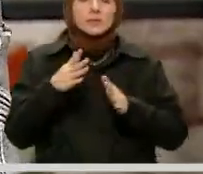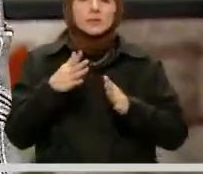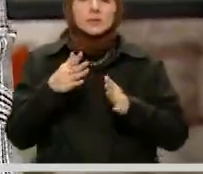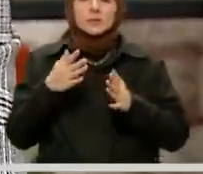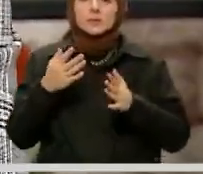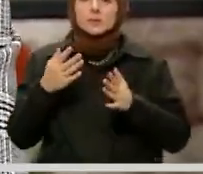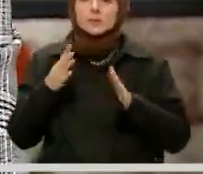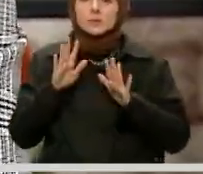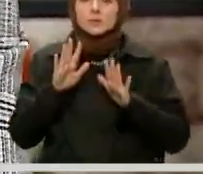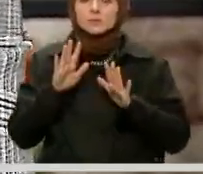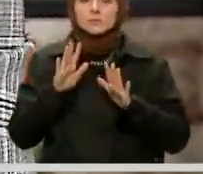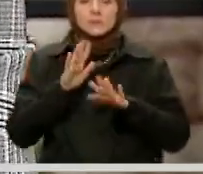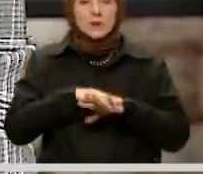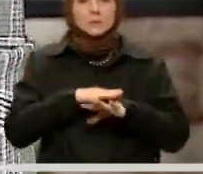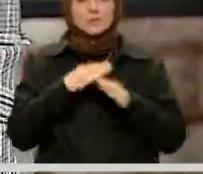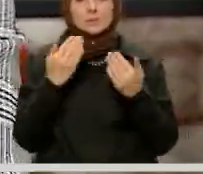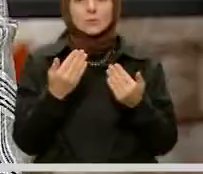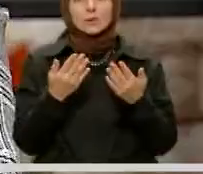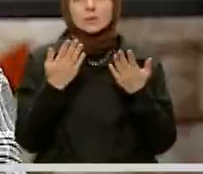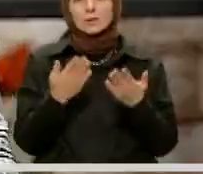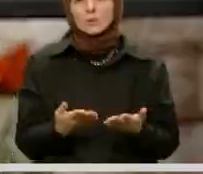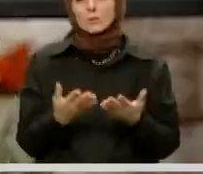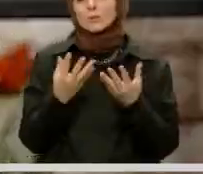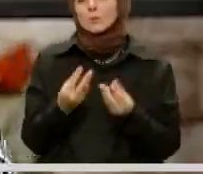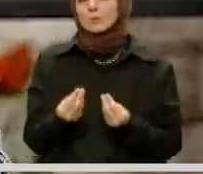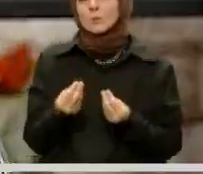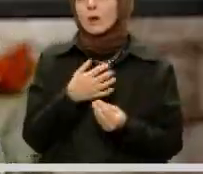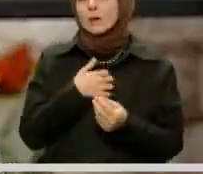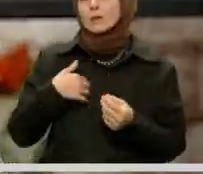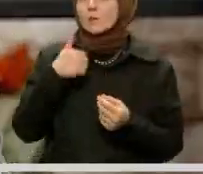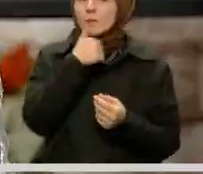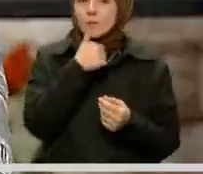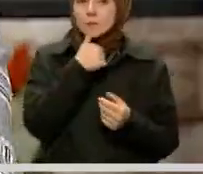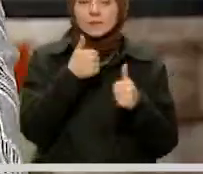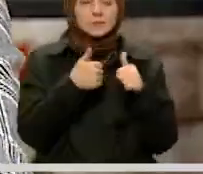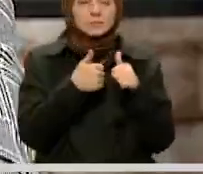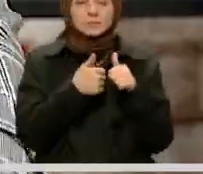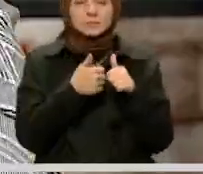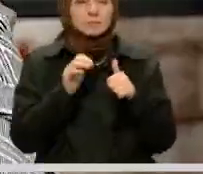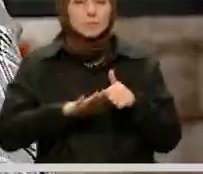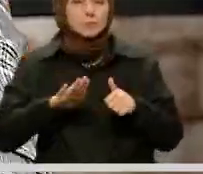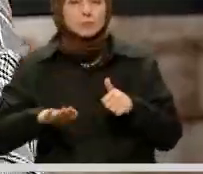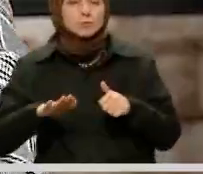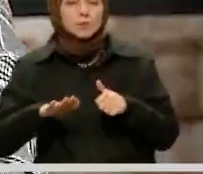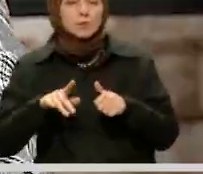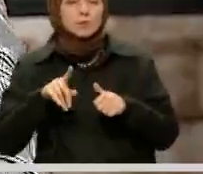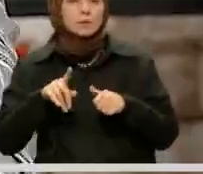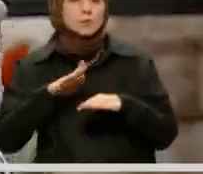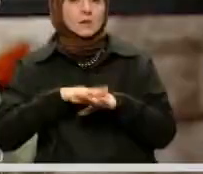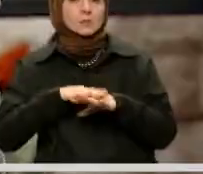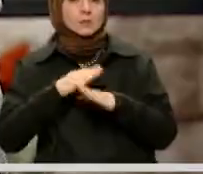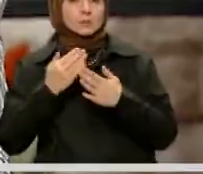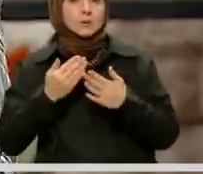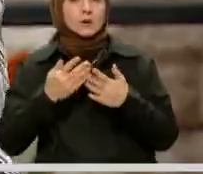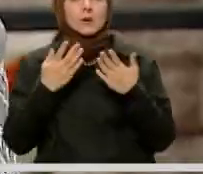duanın kabulü de üst düzeyde oluyor. Anne babanın evladına yaptığı dua. Yani evet birbirimize dua yapıyoruz ama